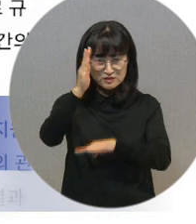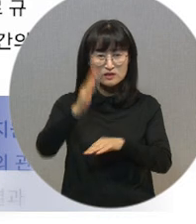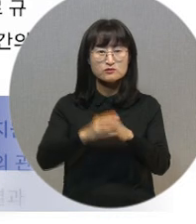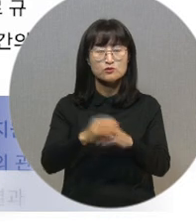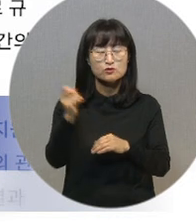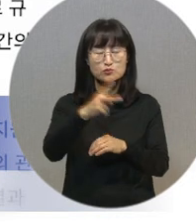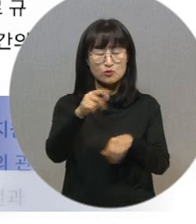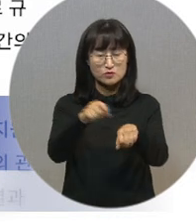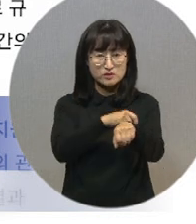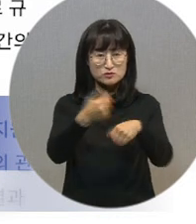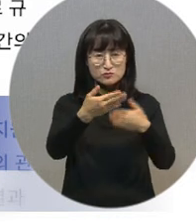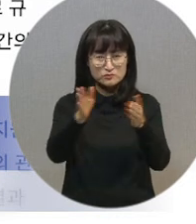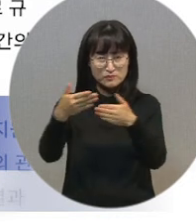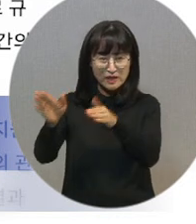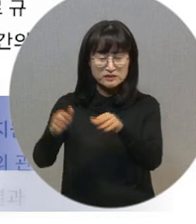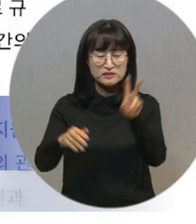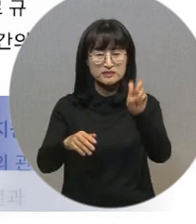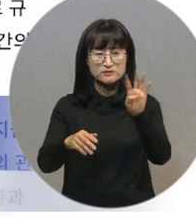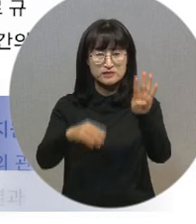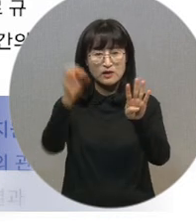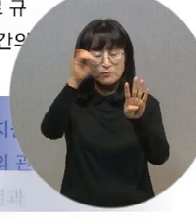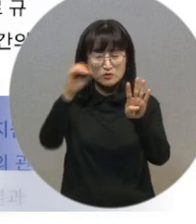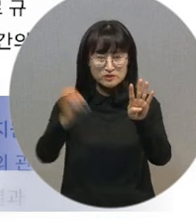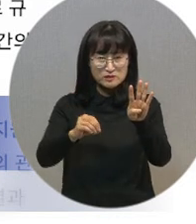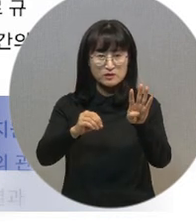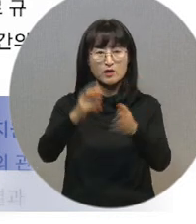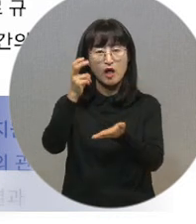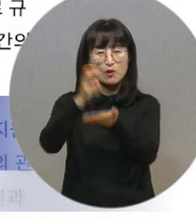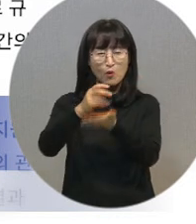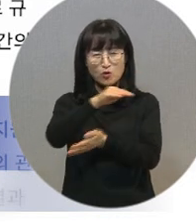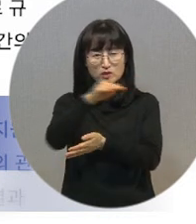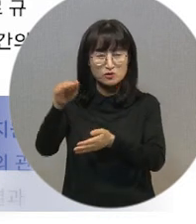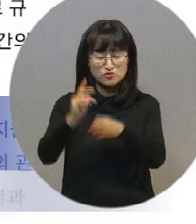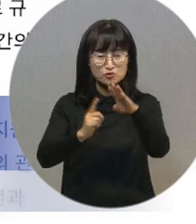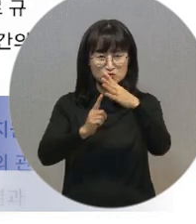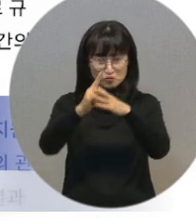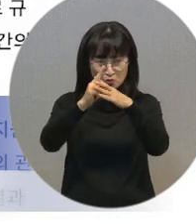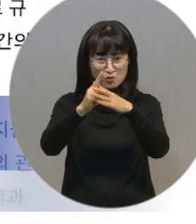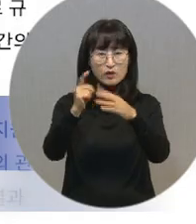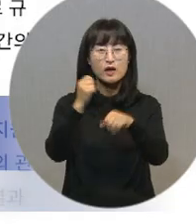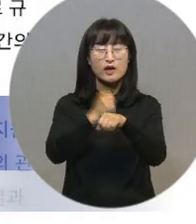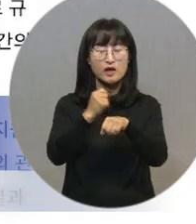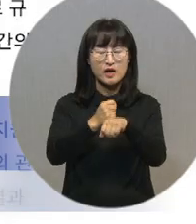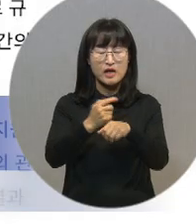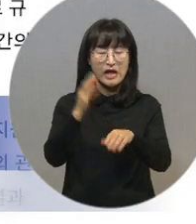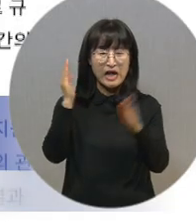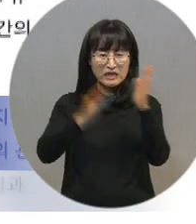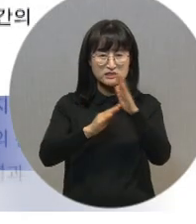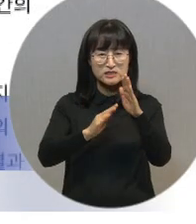특수학급 중 약 24% 법정 기준을 초과한 과밀